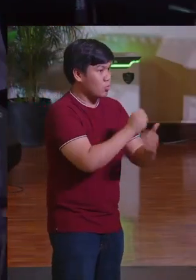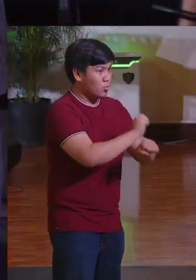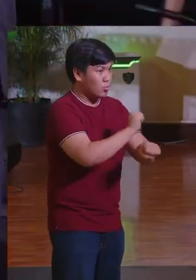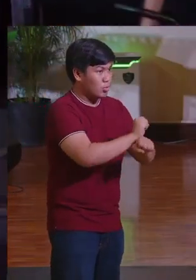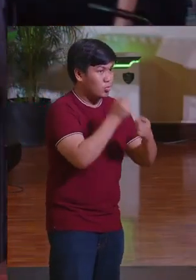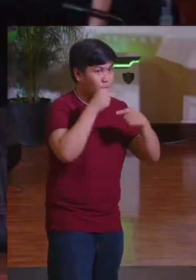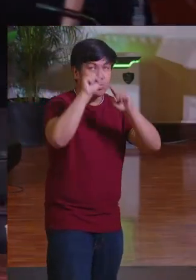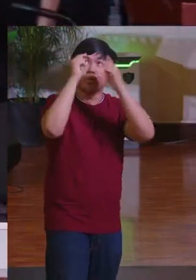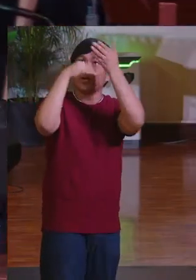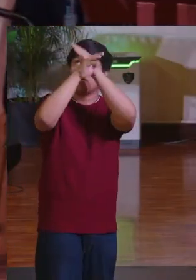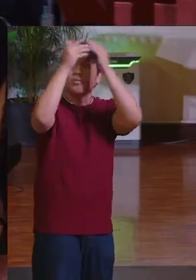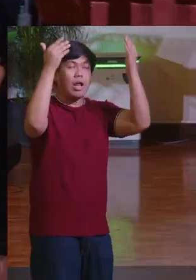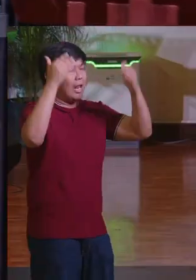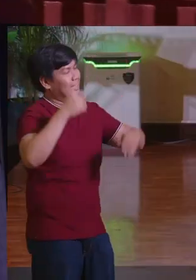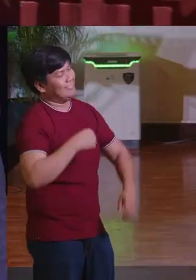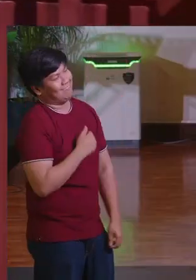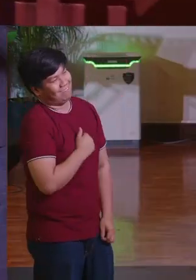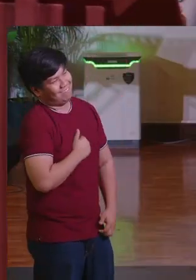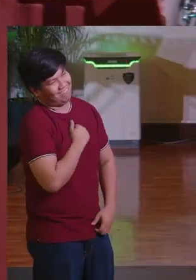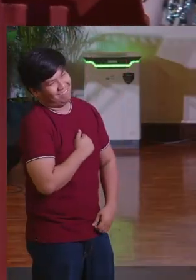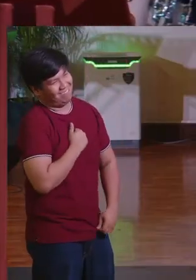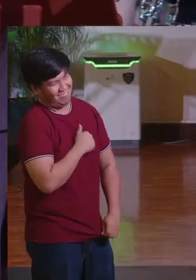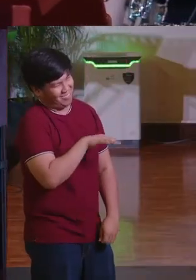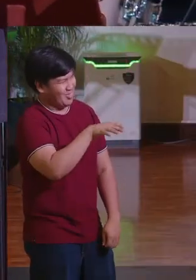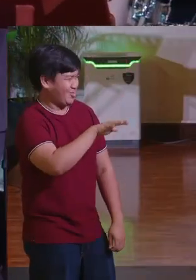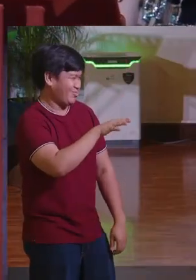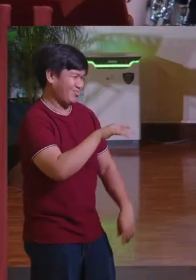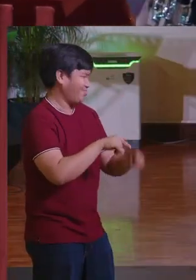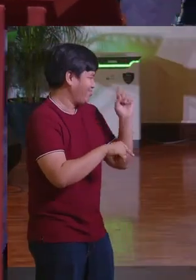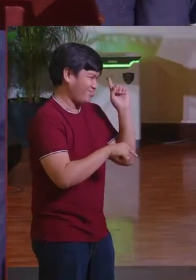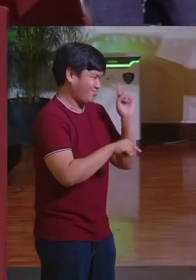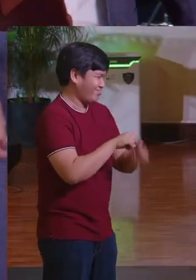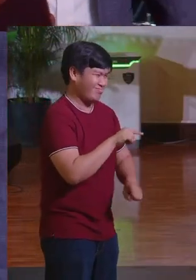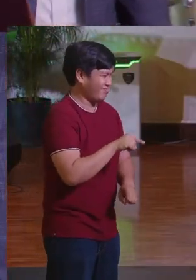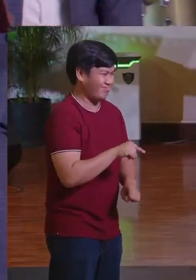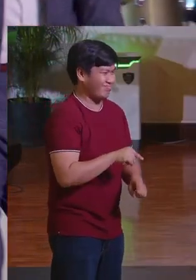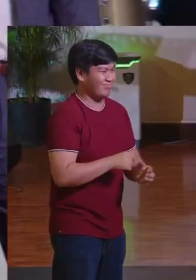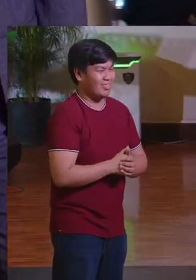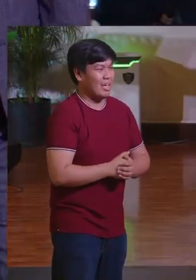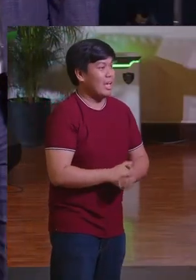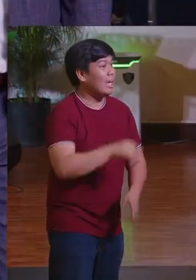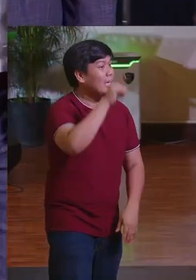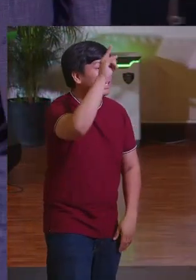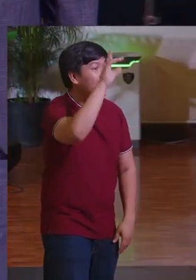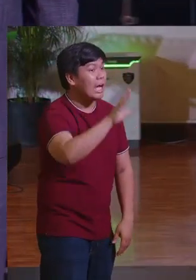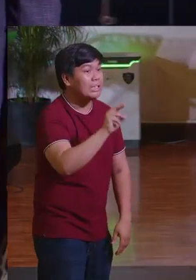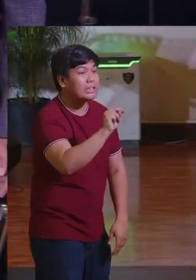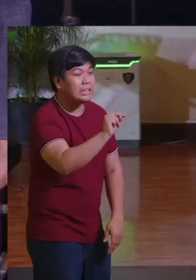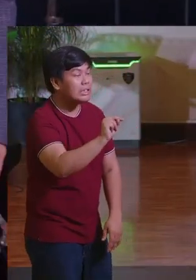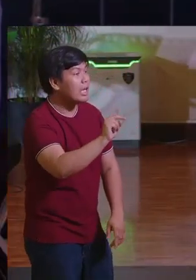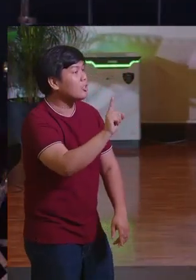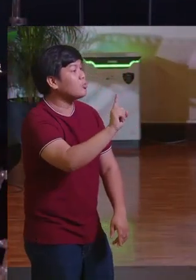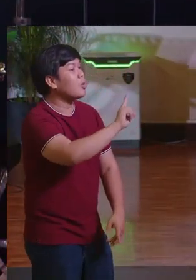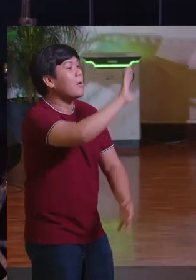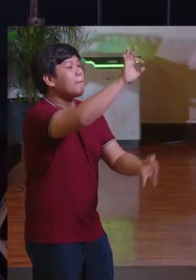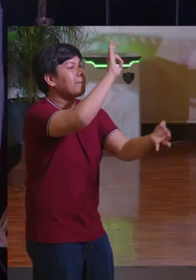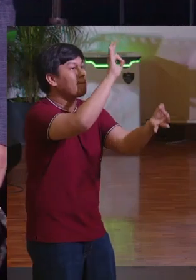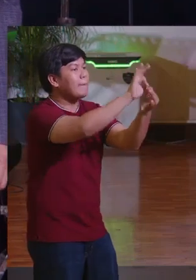sa langit, medyo malabo yan. Kasi ang requirement ng Diyos ay